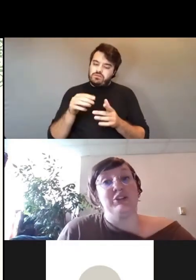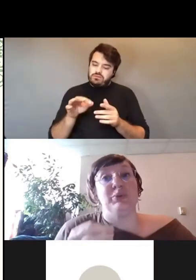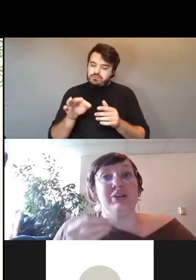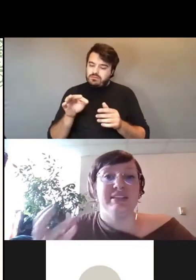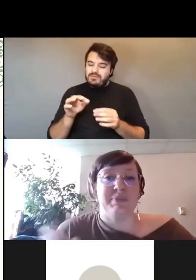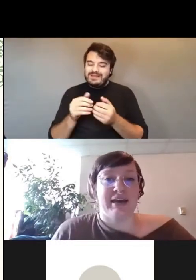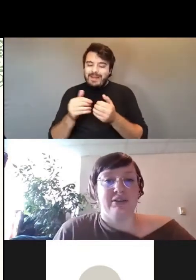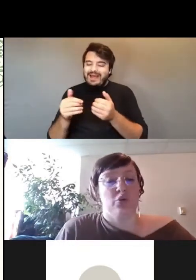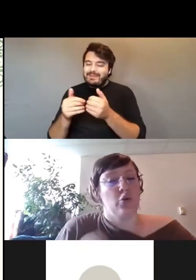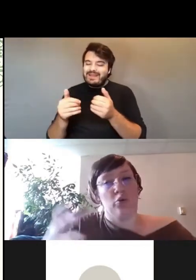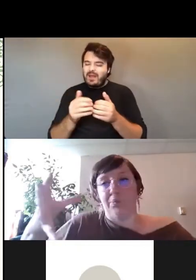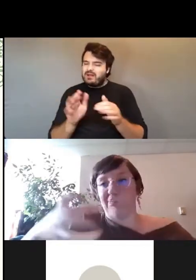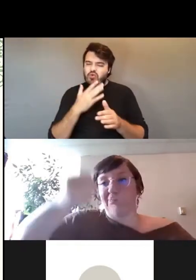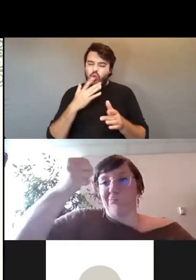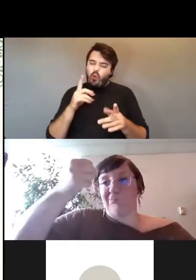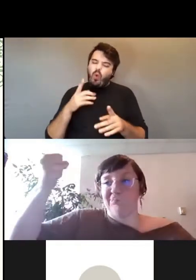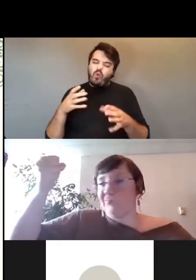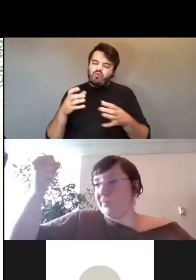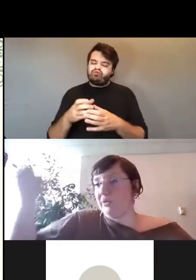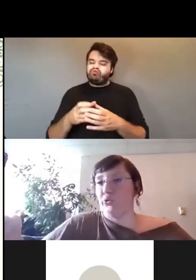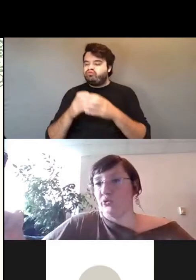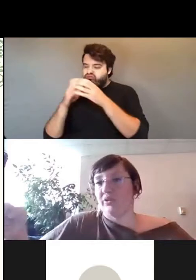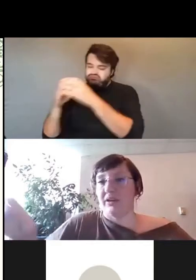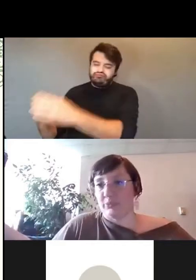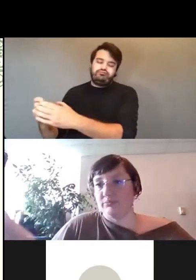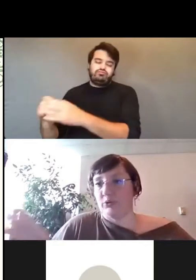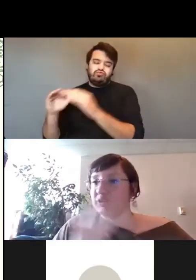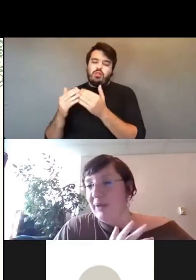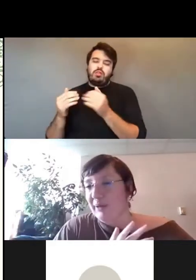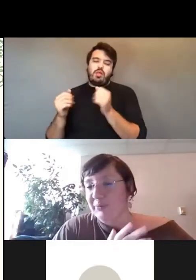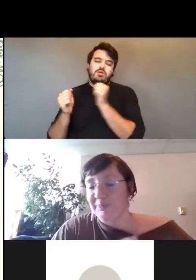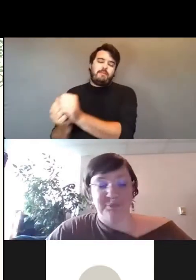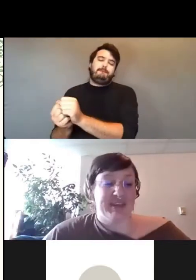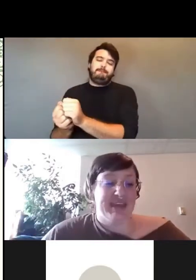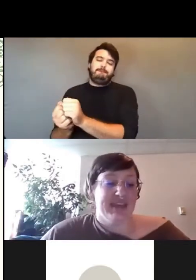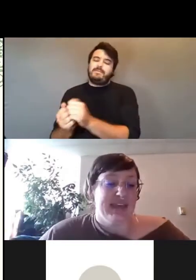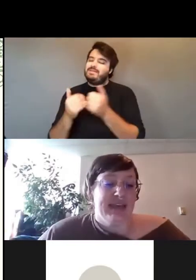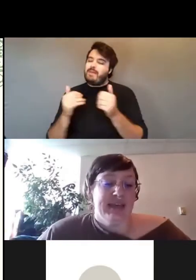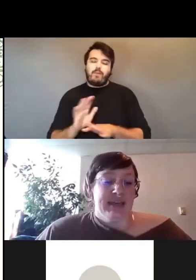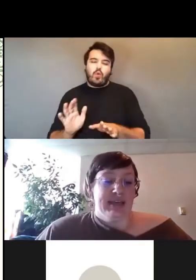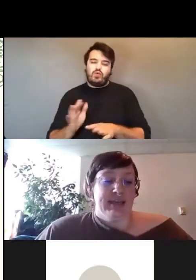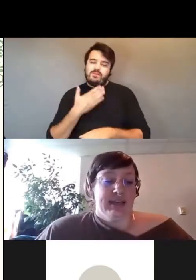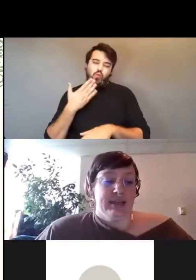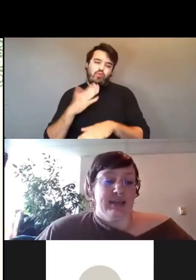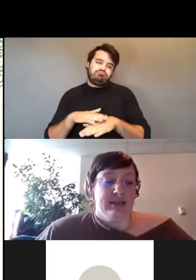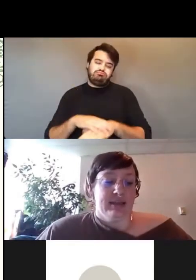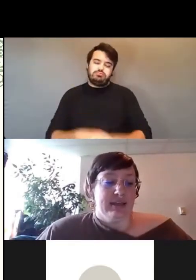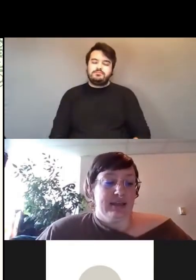est recommandé de ne pas les séparer. Donc, on met toutes ensemble, on ne les sépare pas.